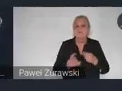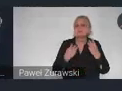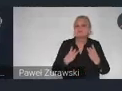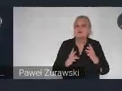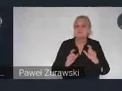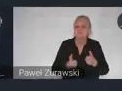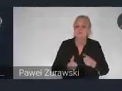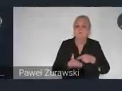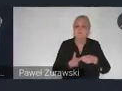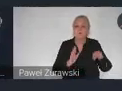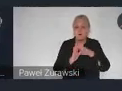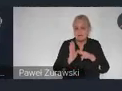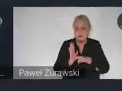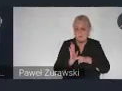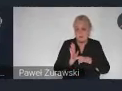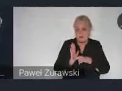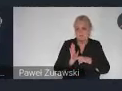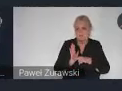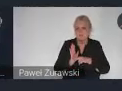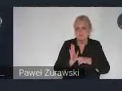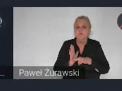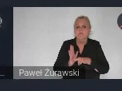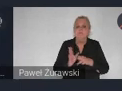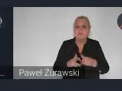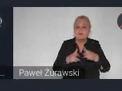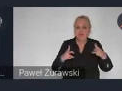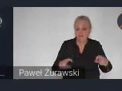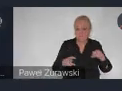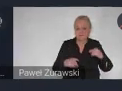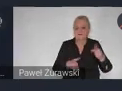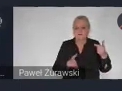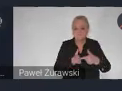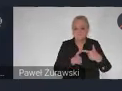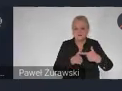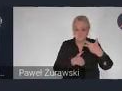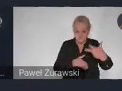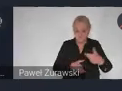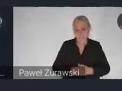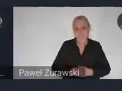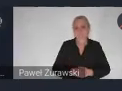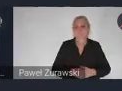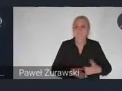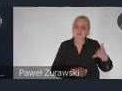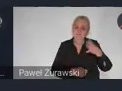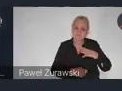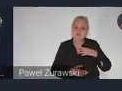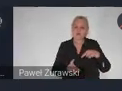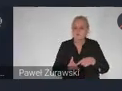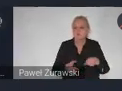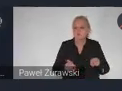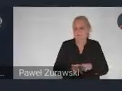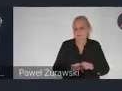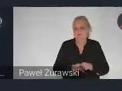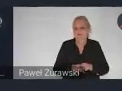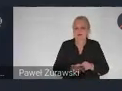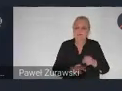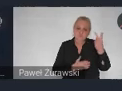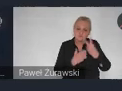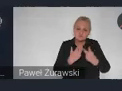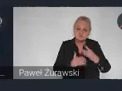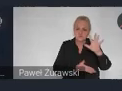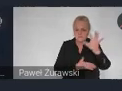jest to regulamin który będzie dotyczył edycji 2023 warto również zapoznać